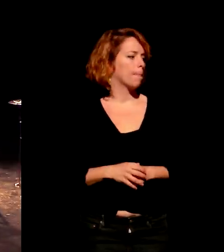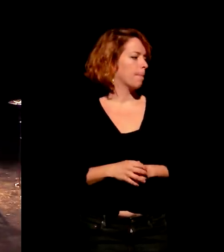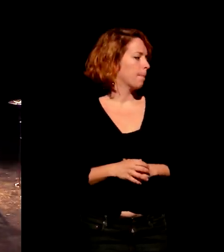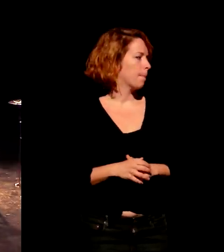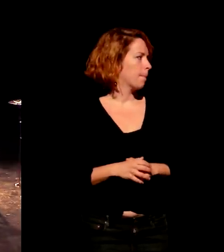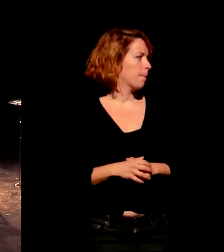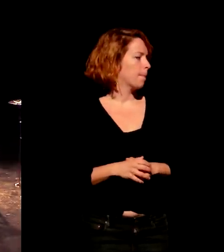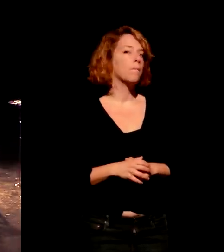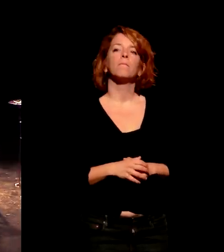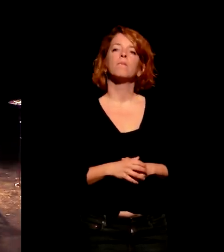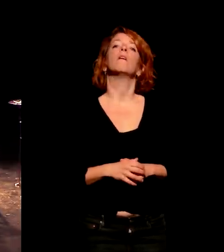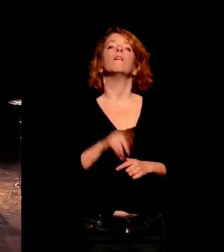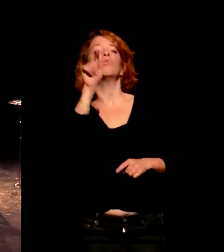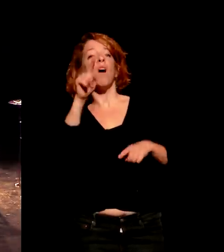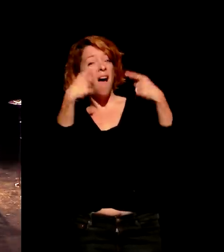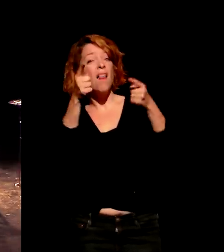Il paraît que t'es allé au rassemblement dimanche.